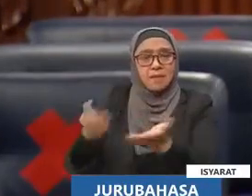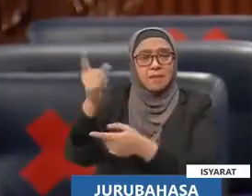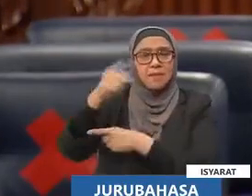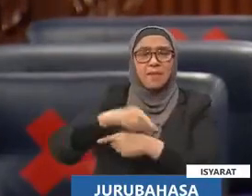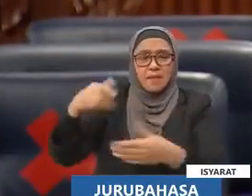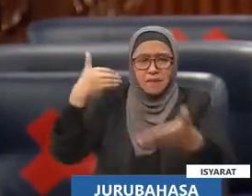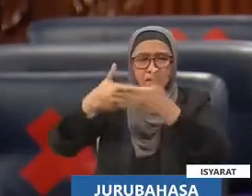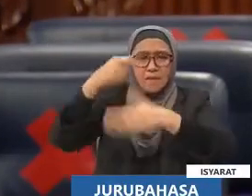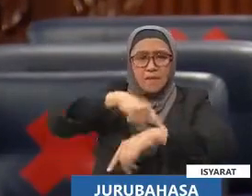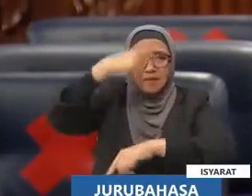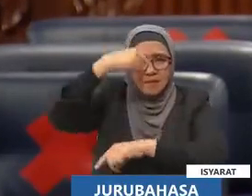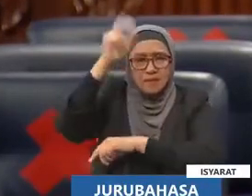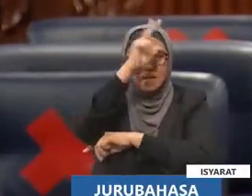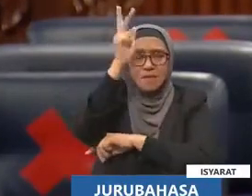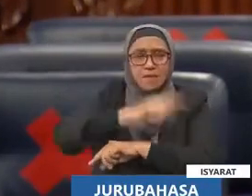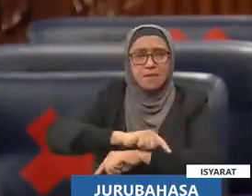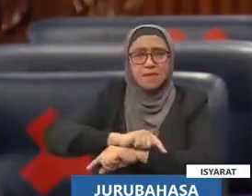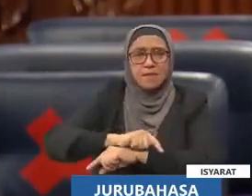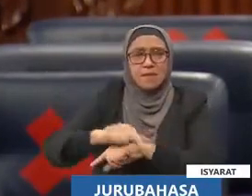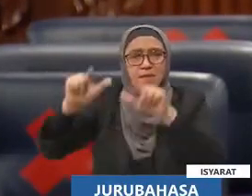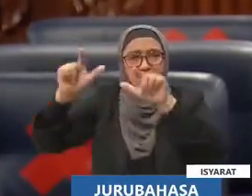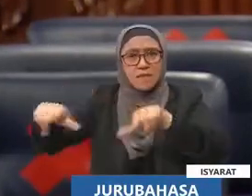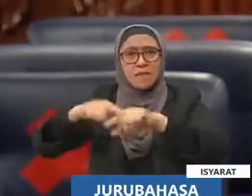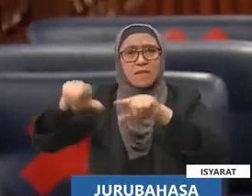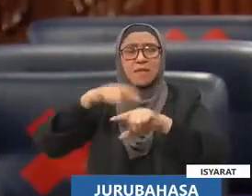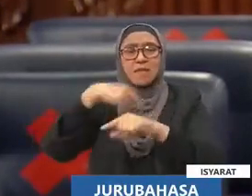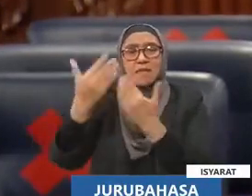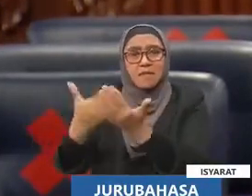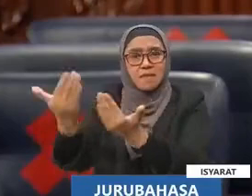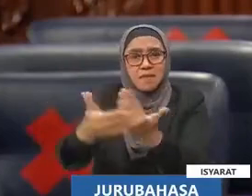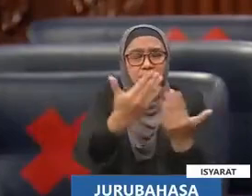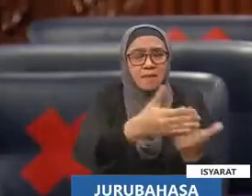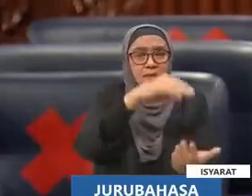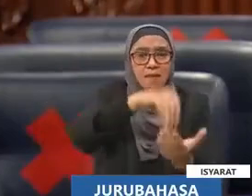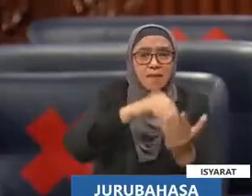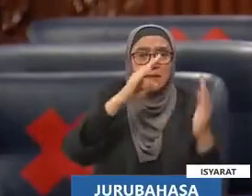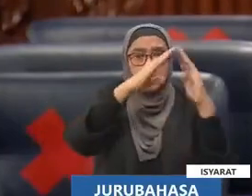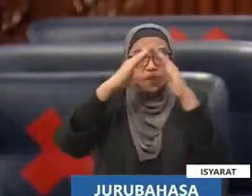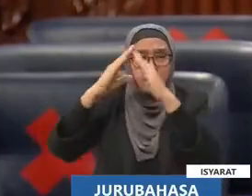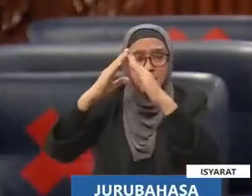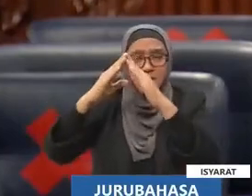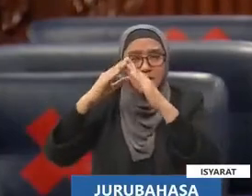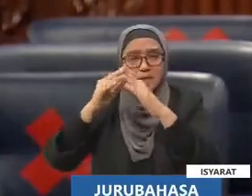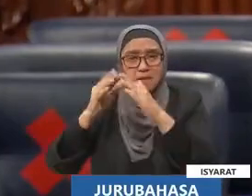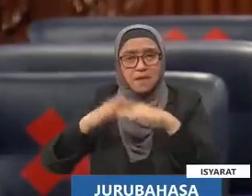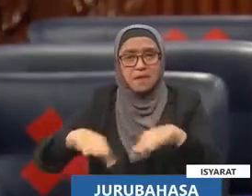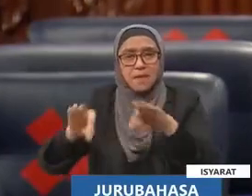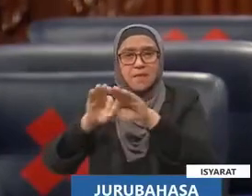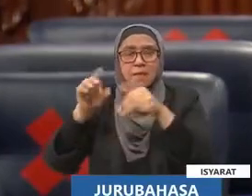meletakkan facility facility ini di pantai-pantai utama seperti disandakan tanpa bau tanpa substance seterusnya